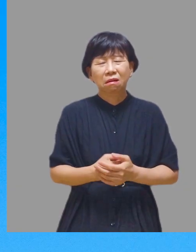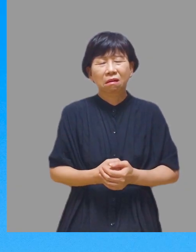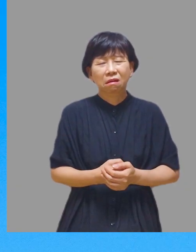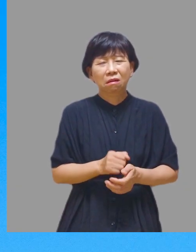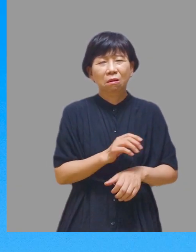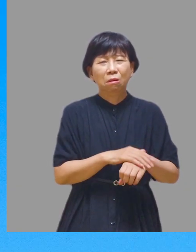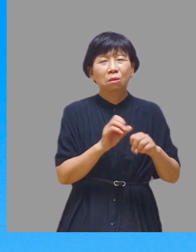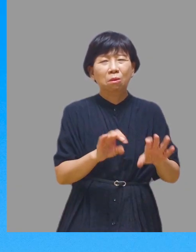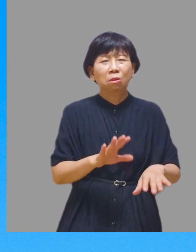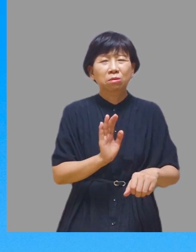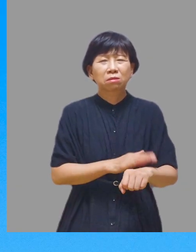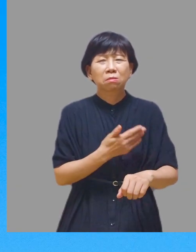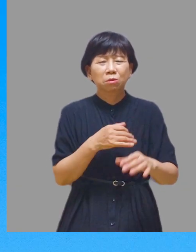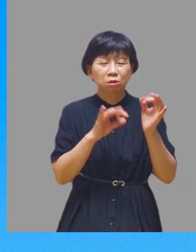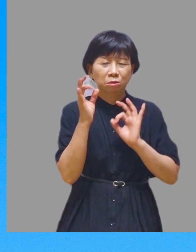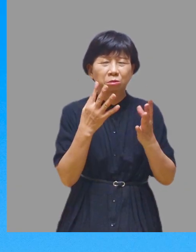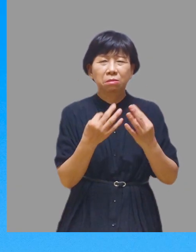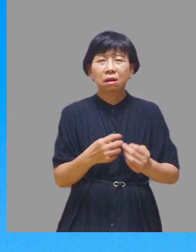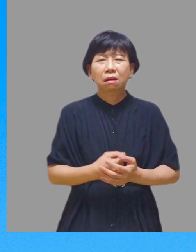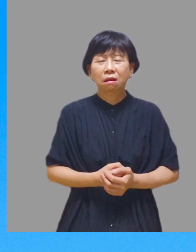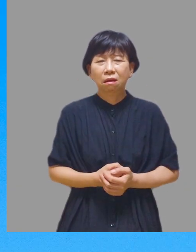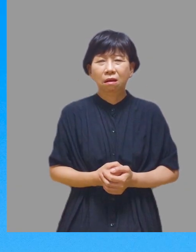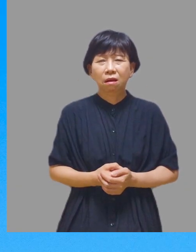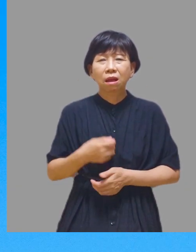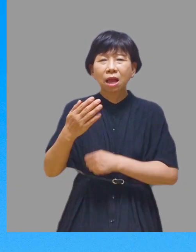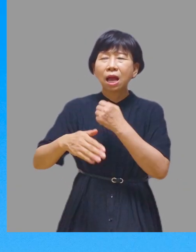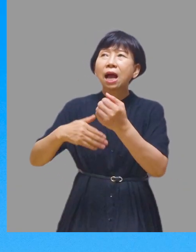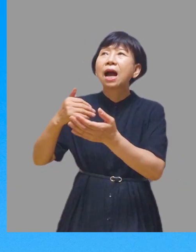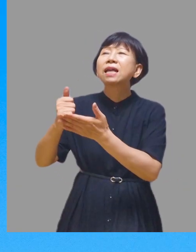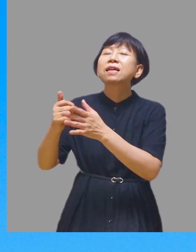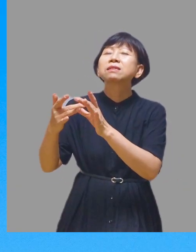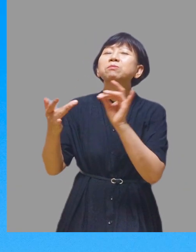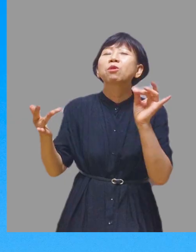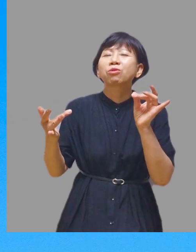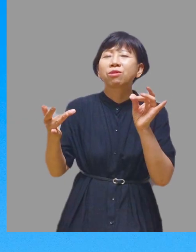세상 속에서 하나님 편에 서는 선택이 저 여러분에게 있어야